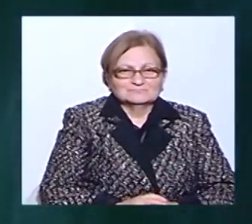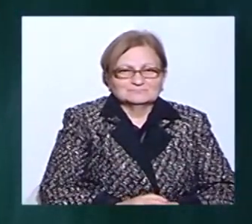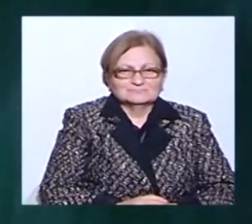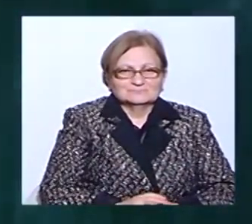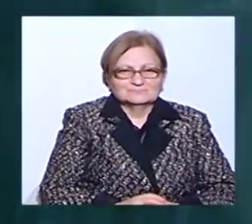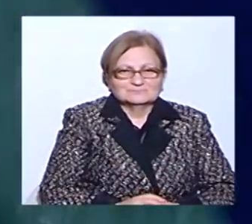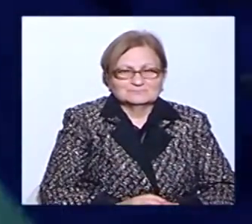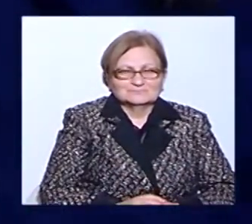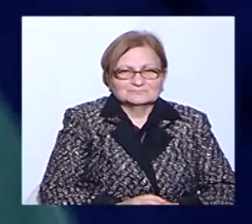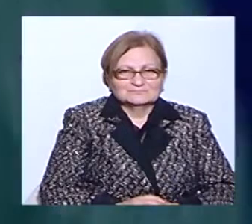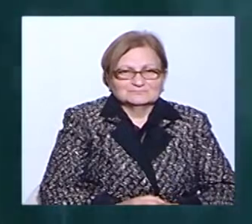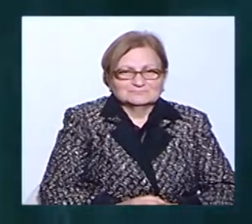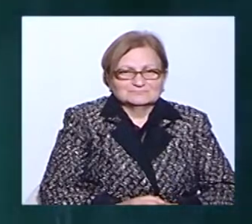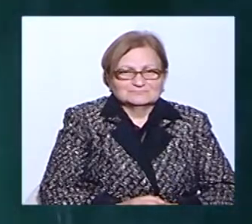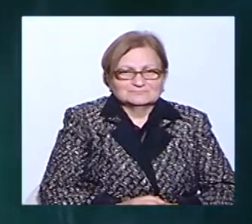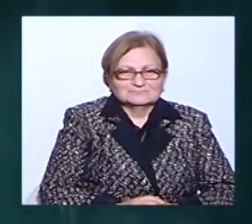2, 3, 4 და